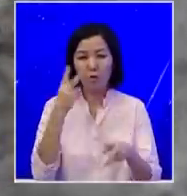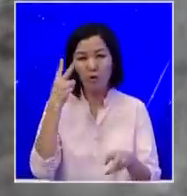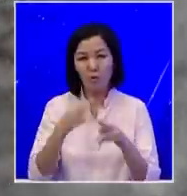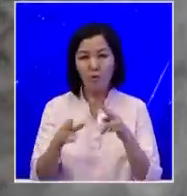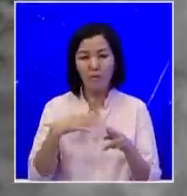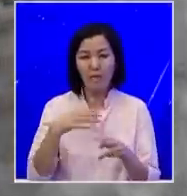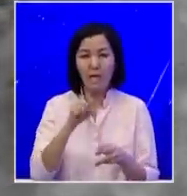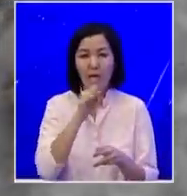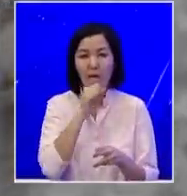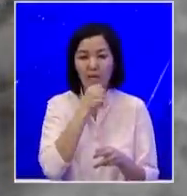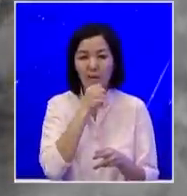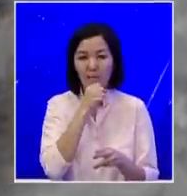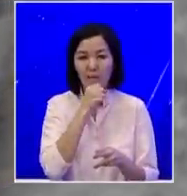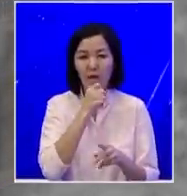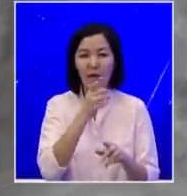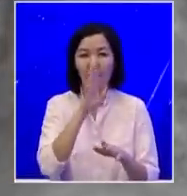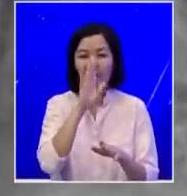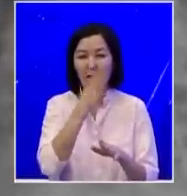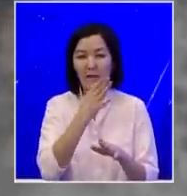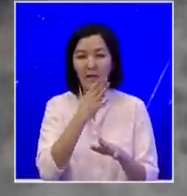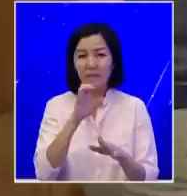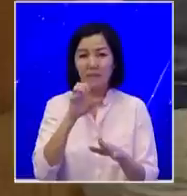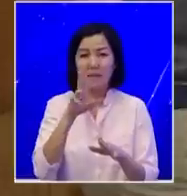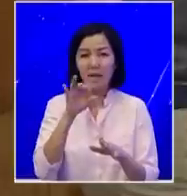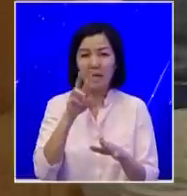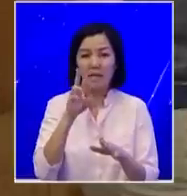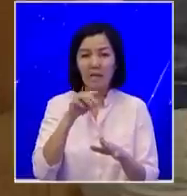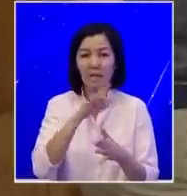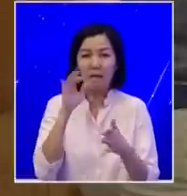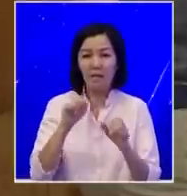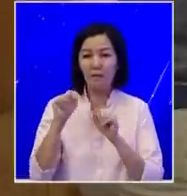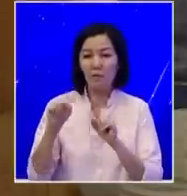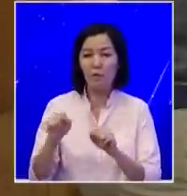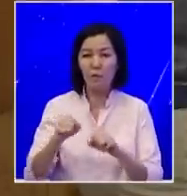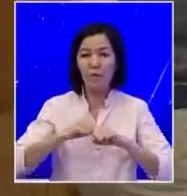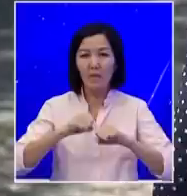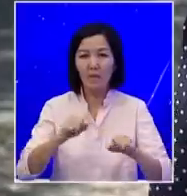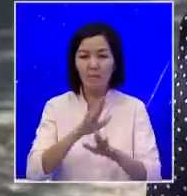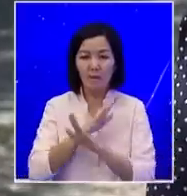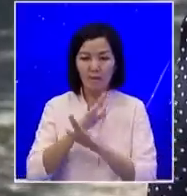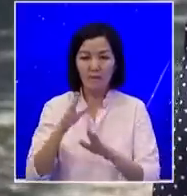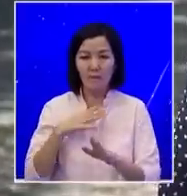Атамыз да жауды Сталинградқа жібермеу үшін ұйымдастырылған Марс операциясында ерлікпен